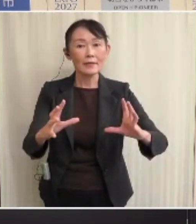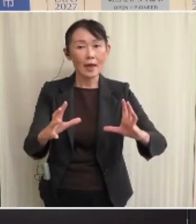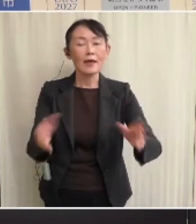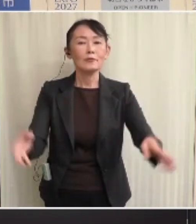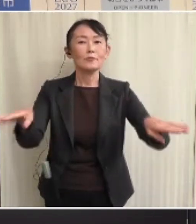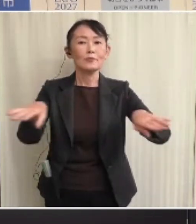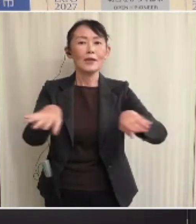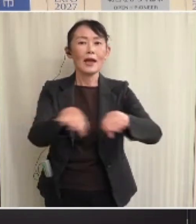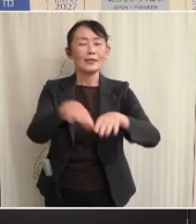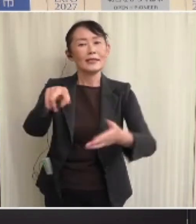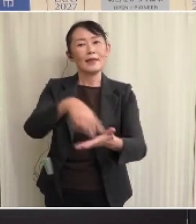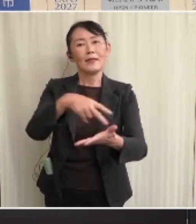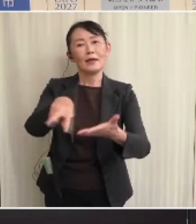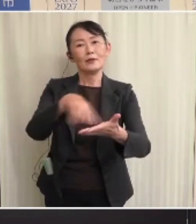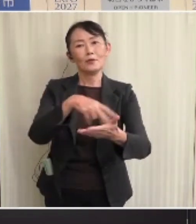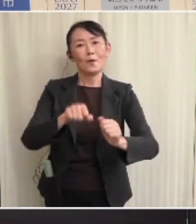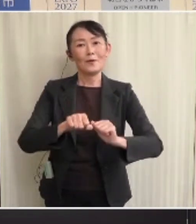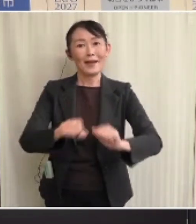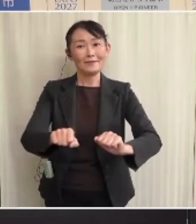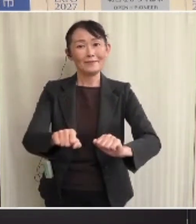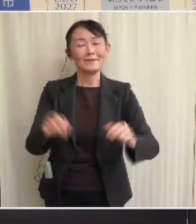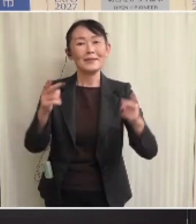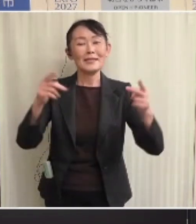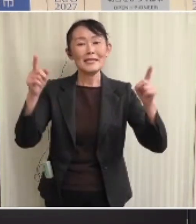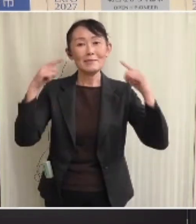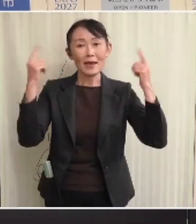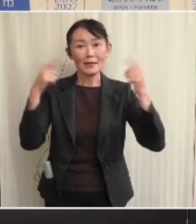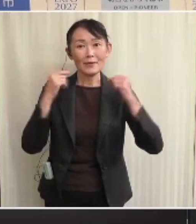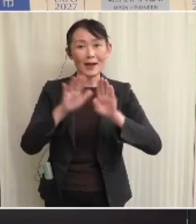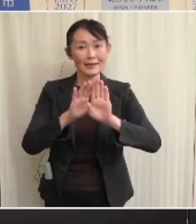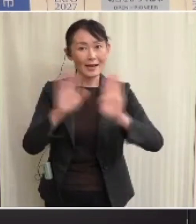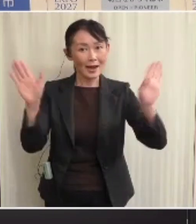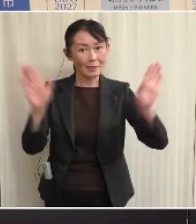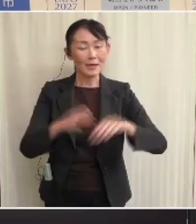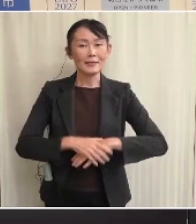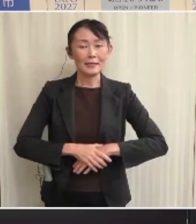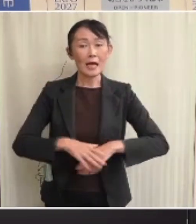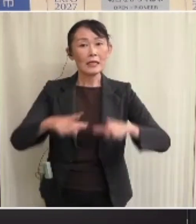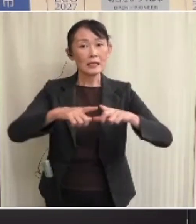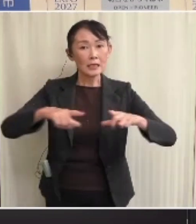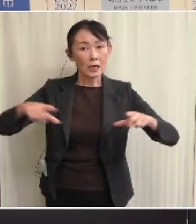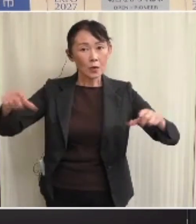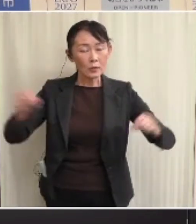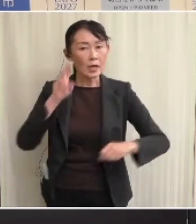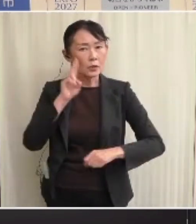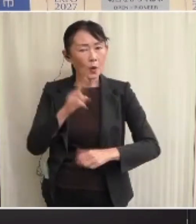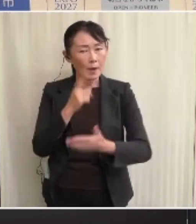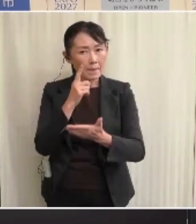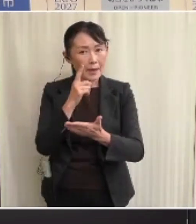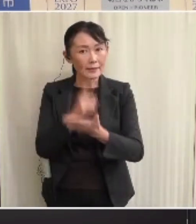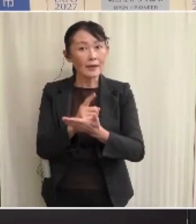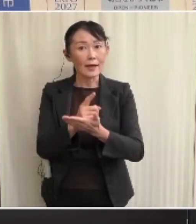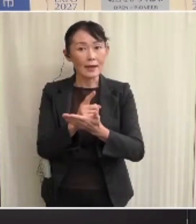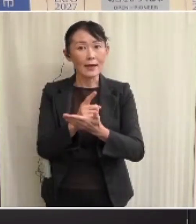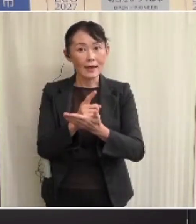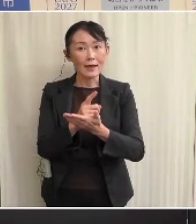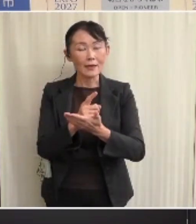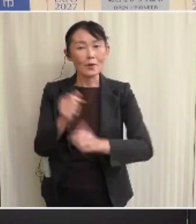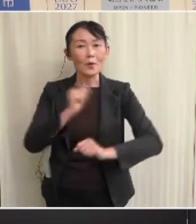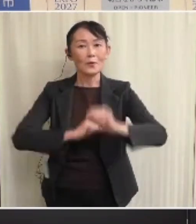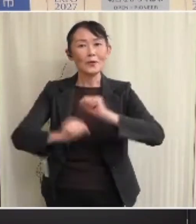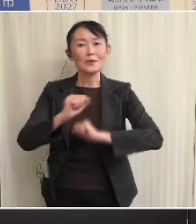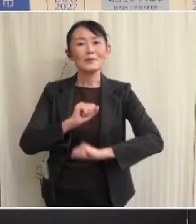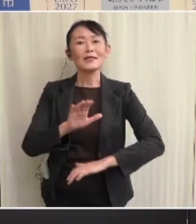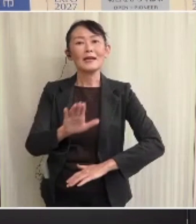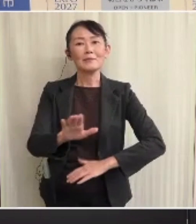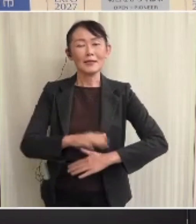を行っていただくという次第で、これは全国でも横浜だけの特別な取り組みとなります。